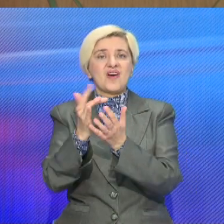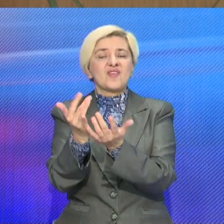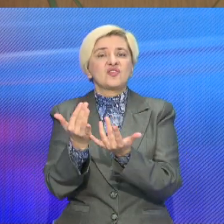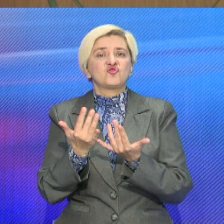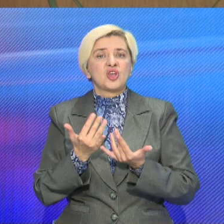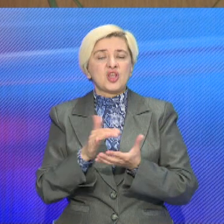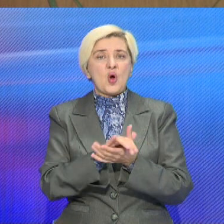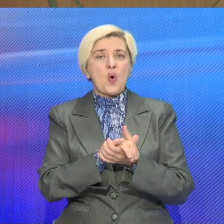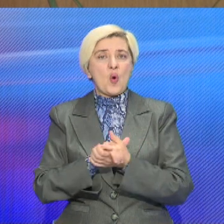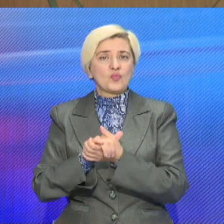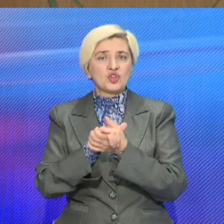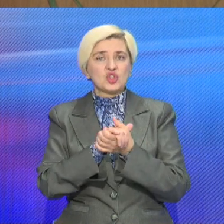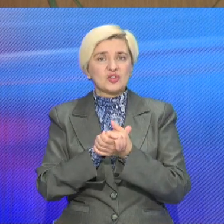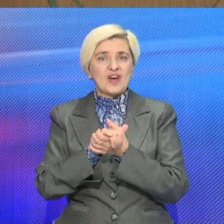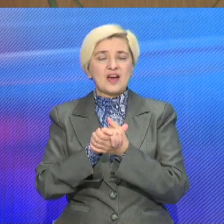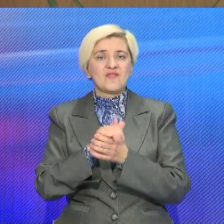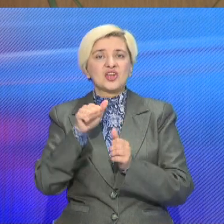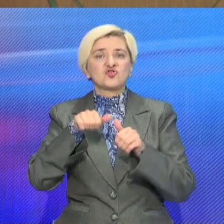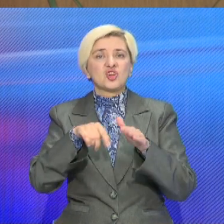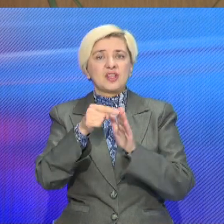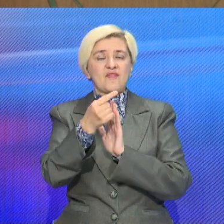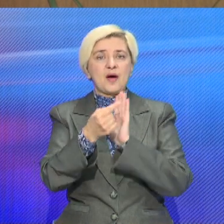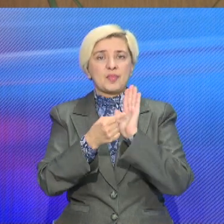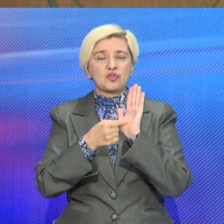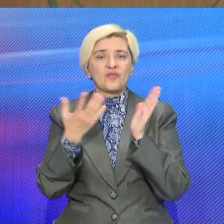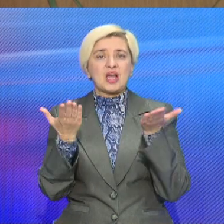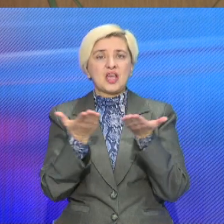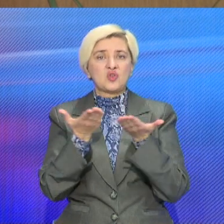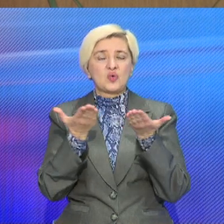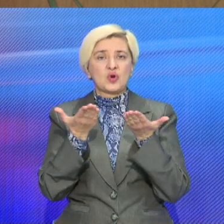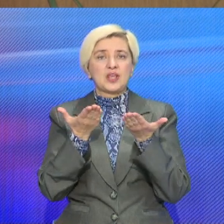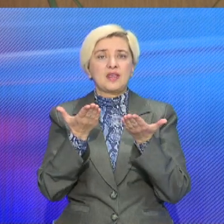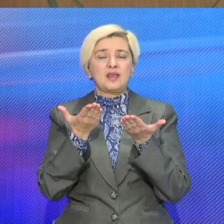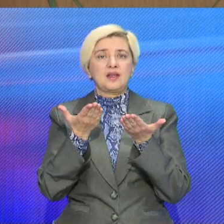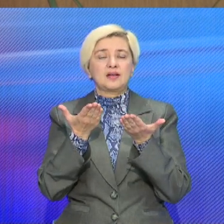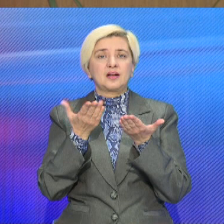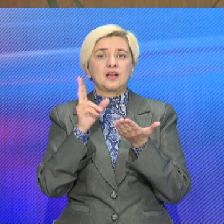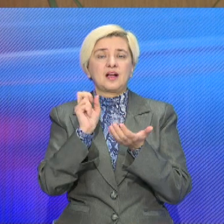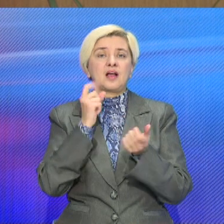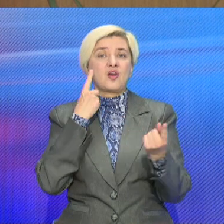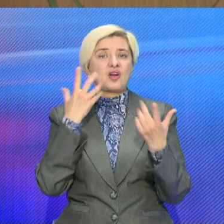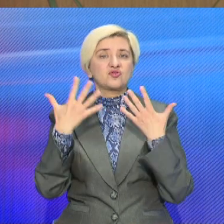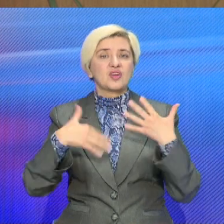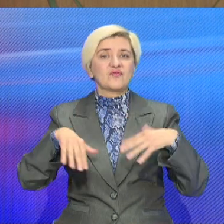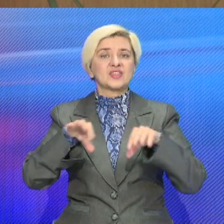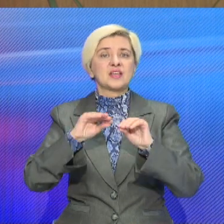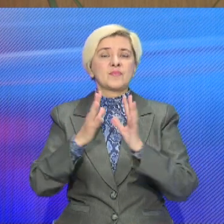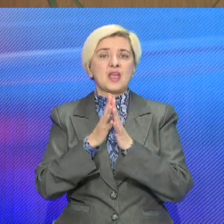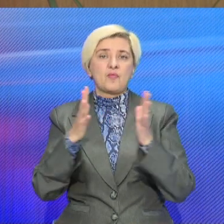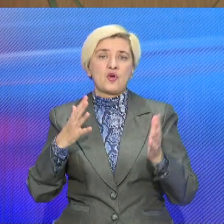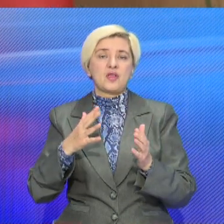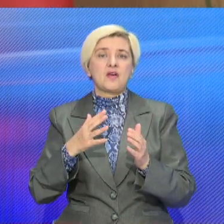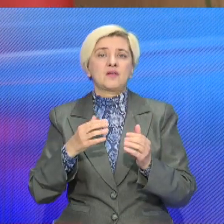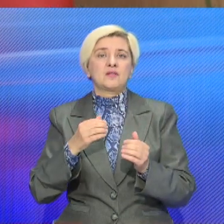вовлечение общества в решение тех вопросов, которые, ну, как кажется, всем наиболее актуальны в